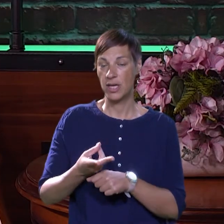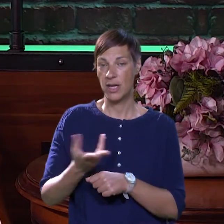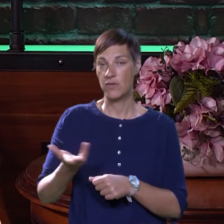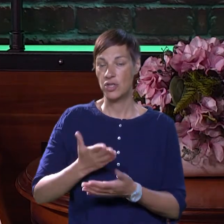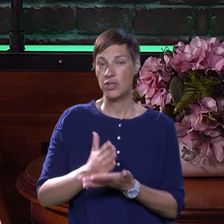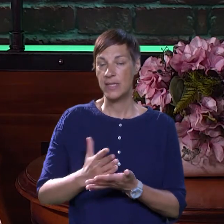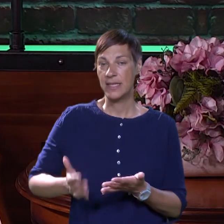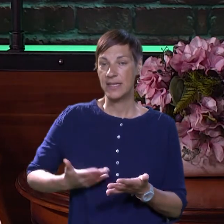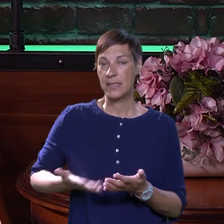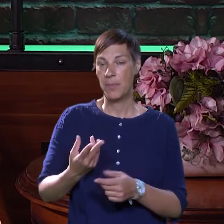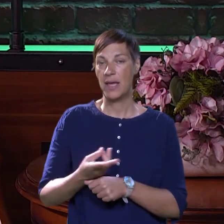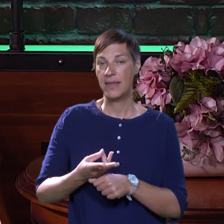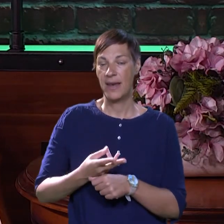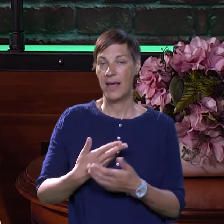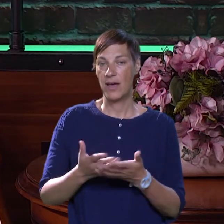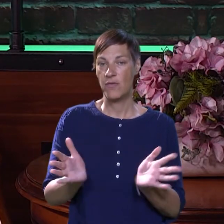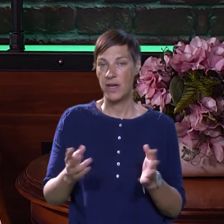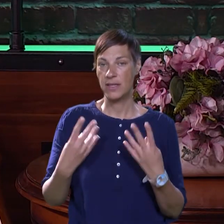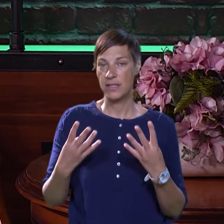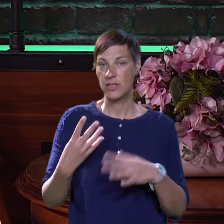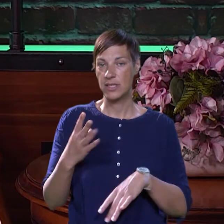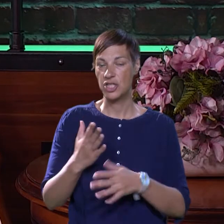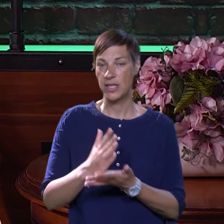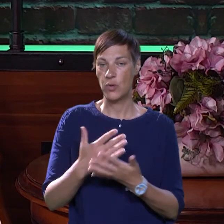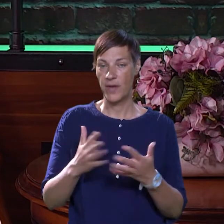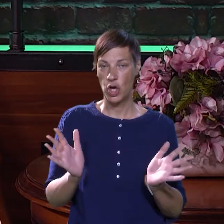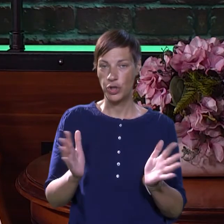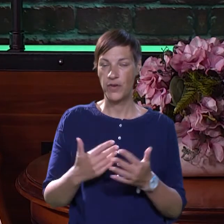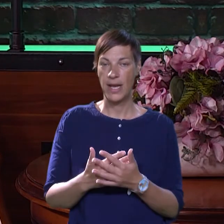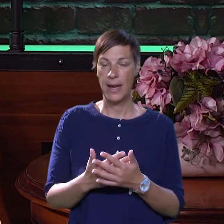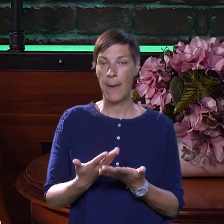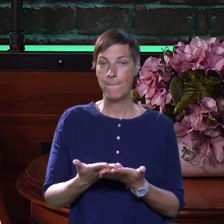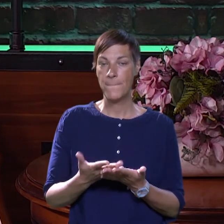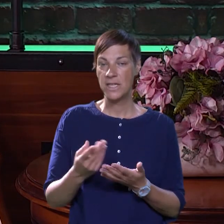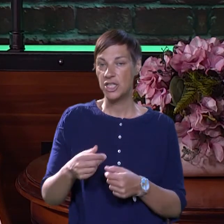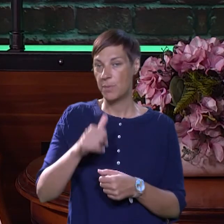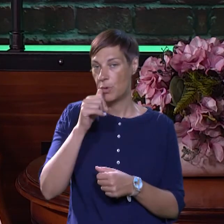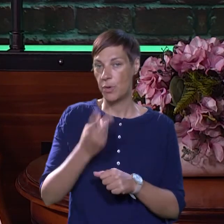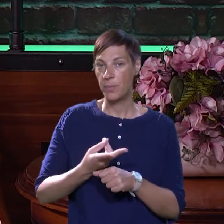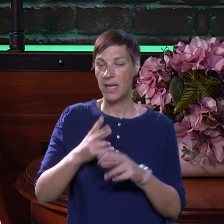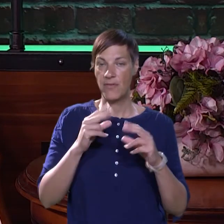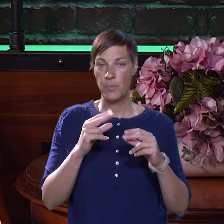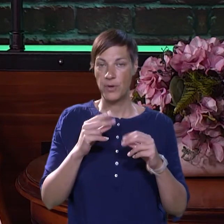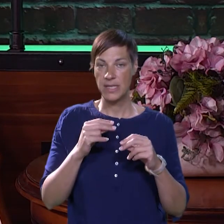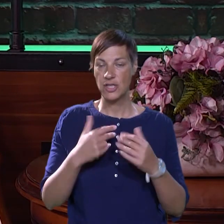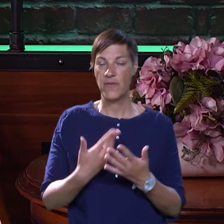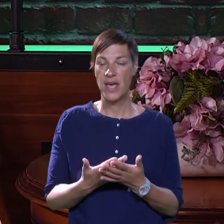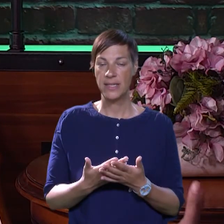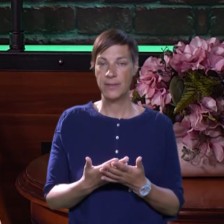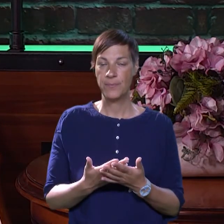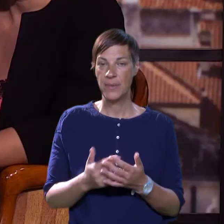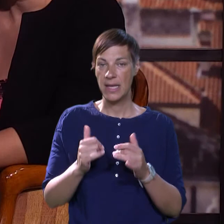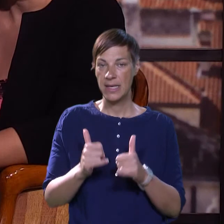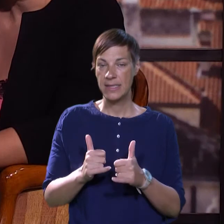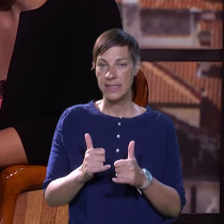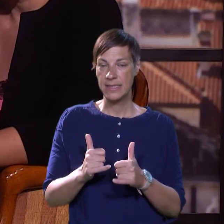dođite u Centar za mlade na kavu. Vrata su od 8 do 4 uvijek otvorena, pa ćemo popiti kavu i porazgovarati o prilikama.